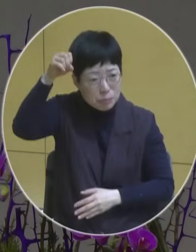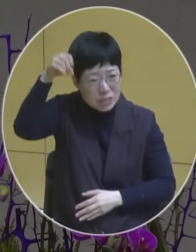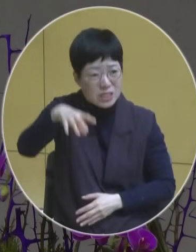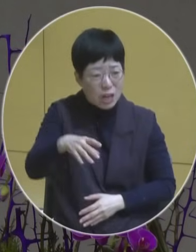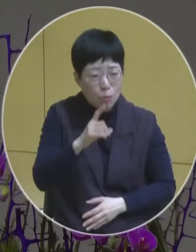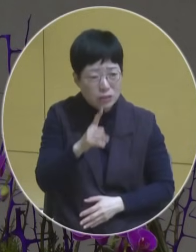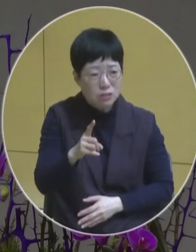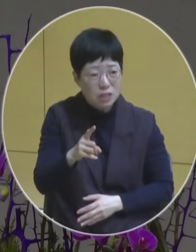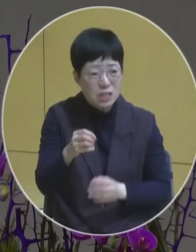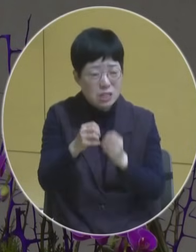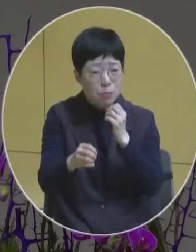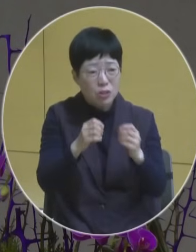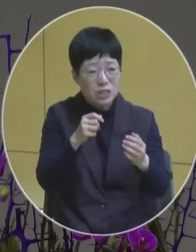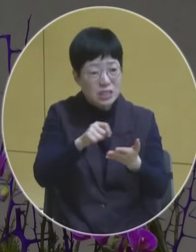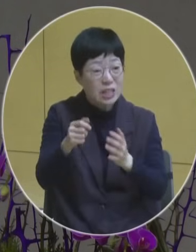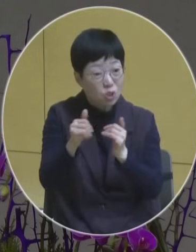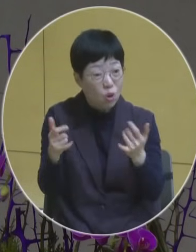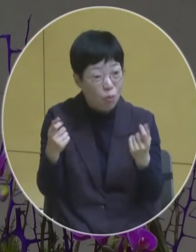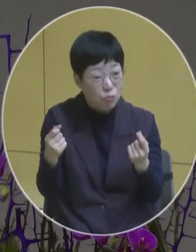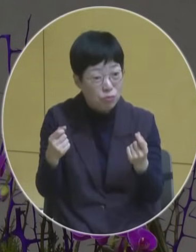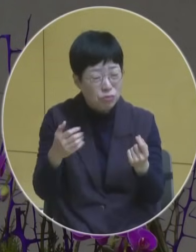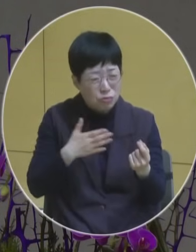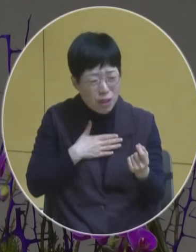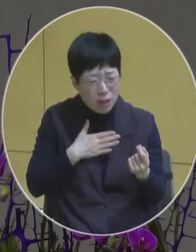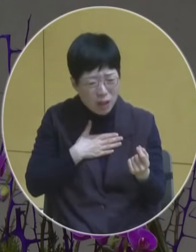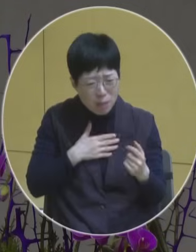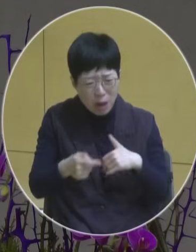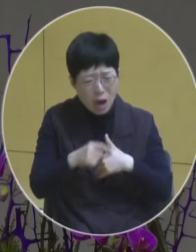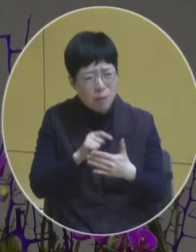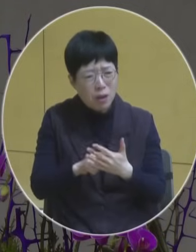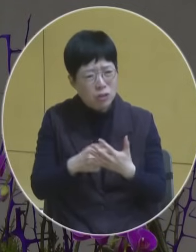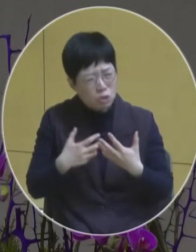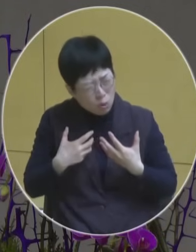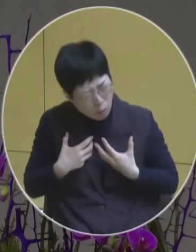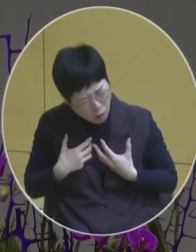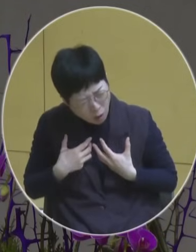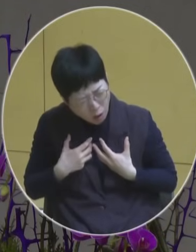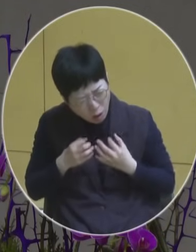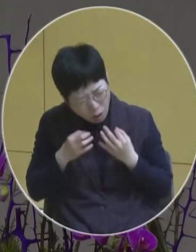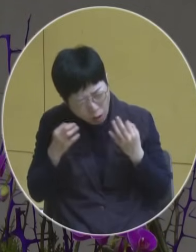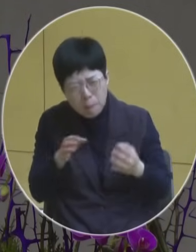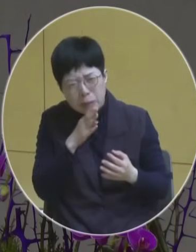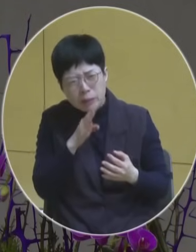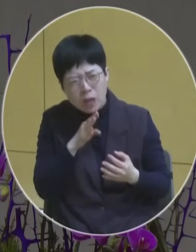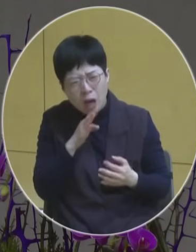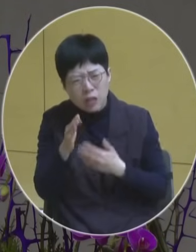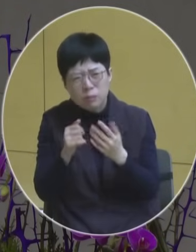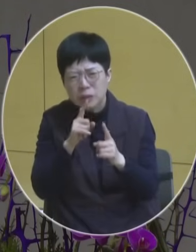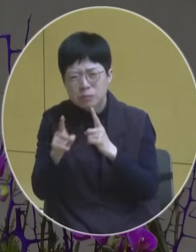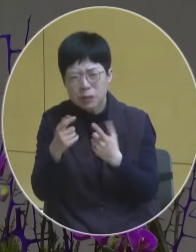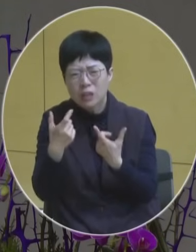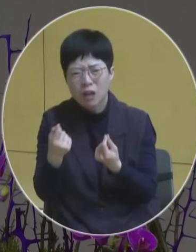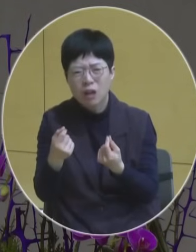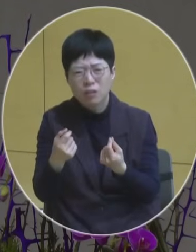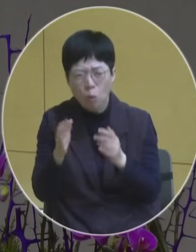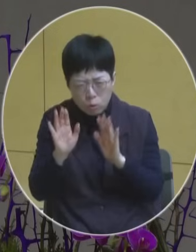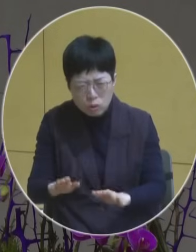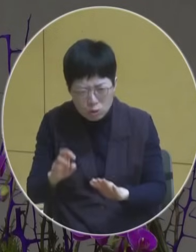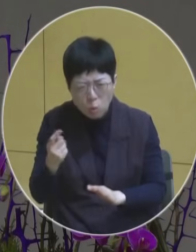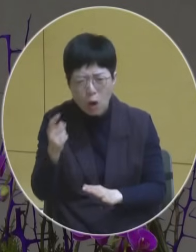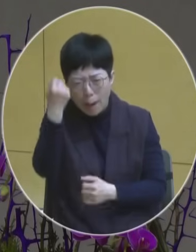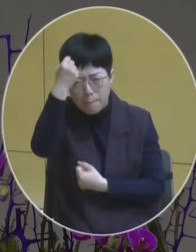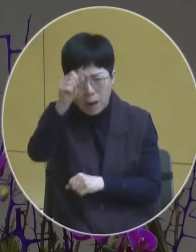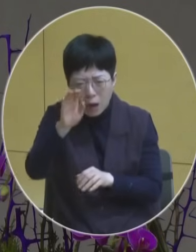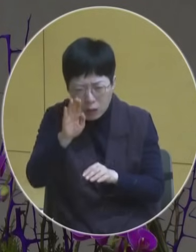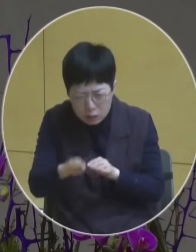고백했던 시편 기자의 고백이 정말 우리 마음속에 절박하게 와닿은 적이 있나요? 맞아, 하나님 말씀이 내가 오늘도 한